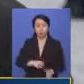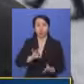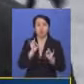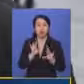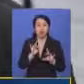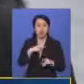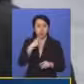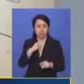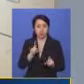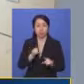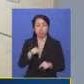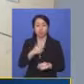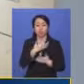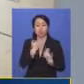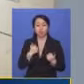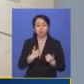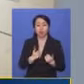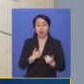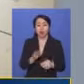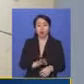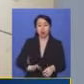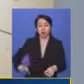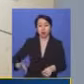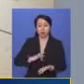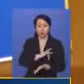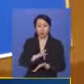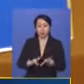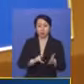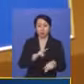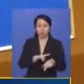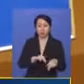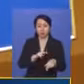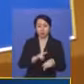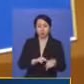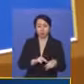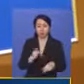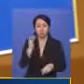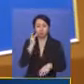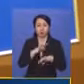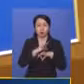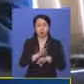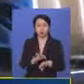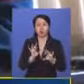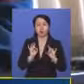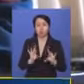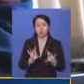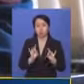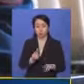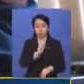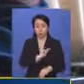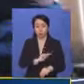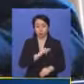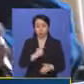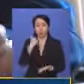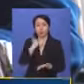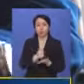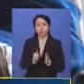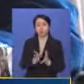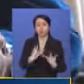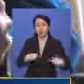у тебя нет. Оперативники областного и городского полицейских ведомств регулярно проводят разъяснительную работу. В канун главного